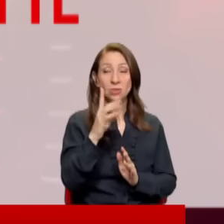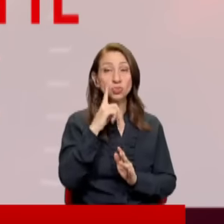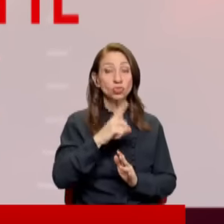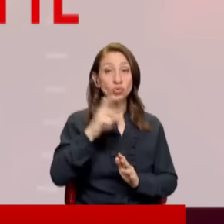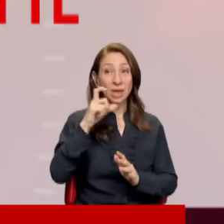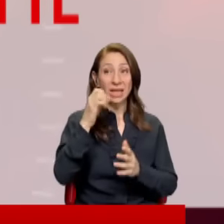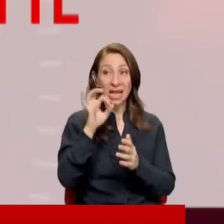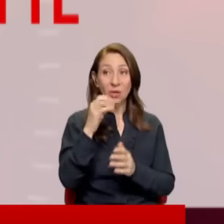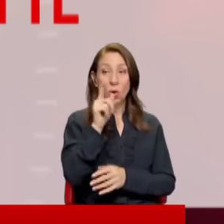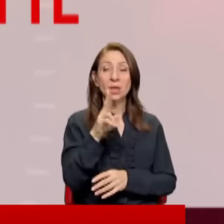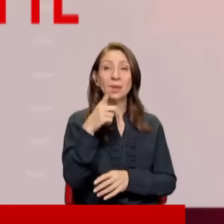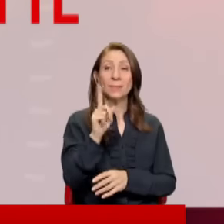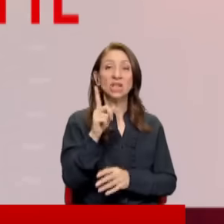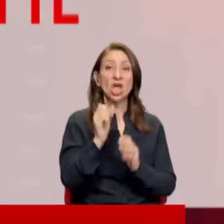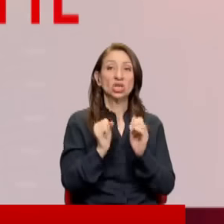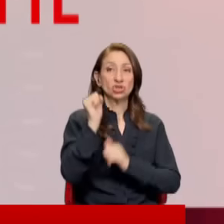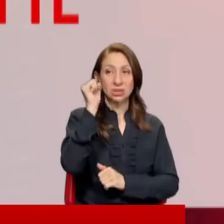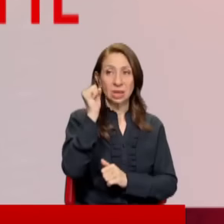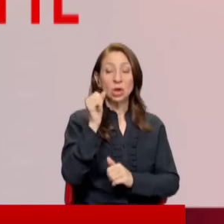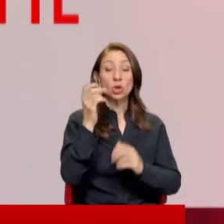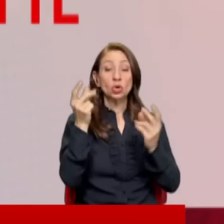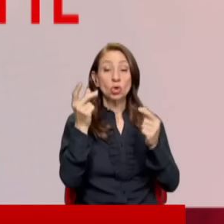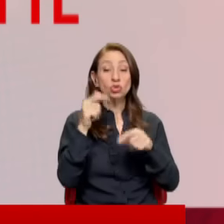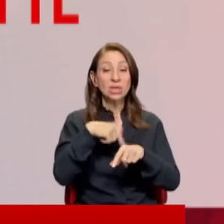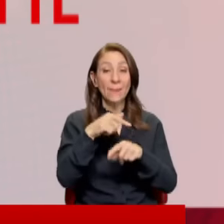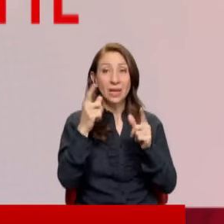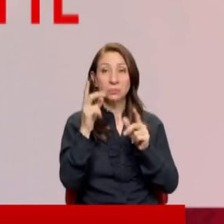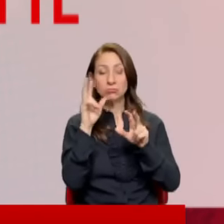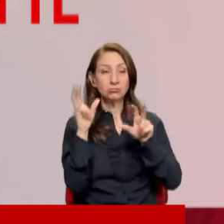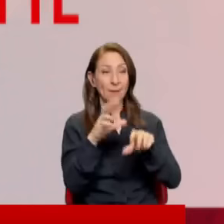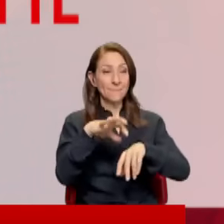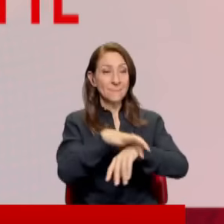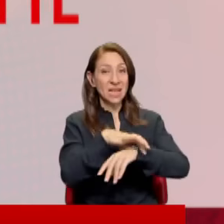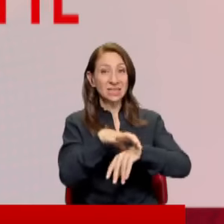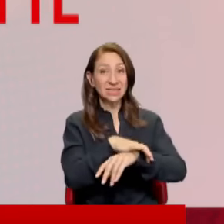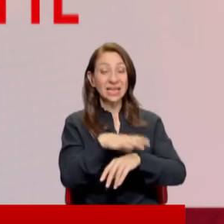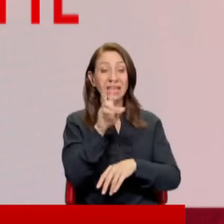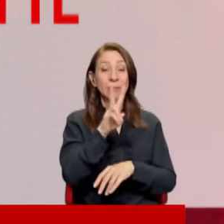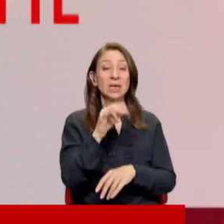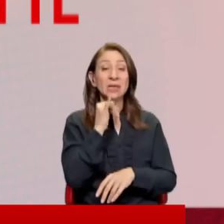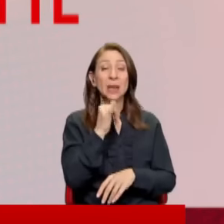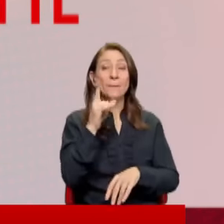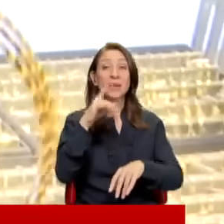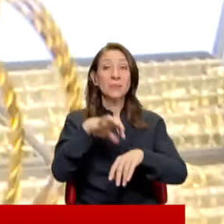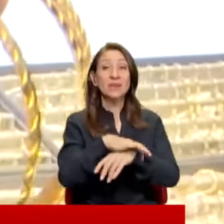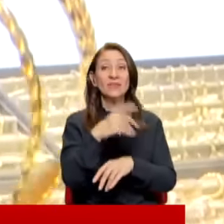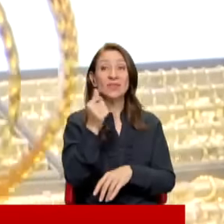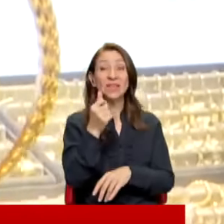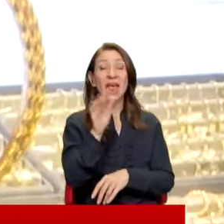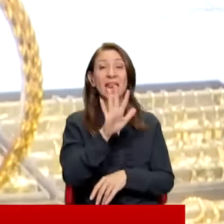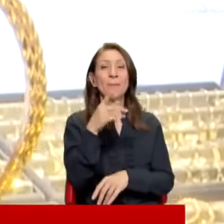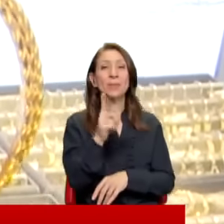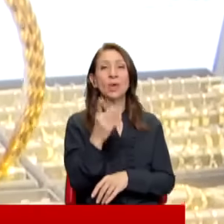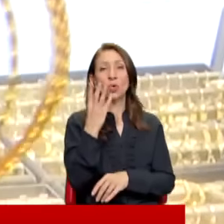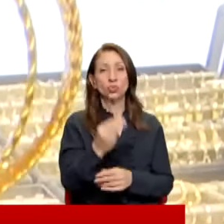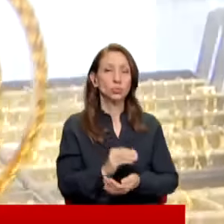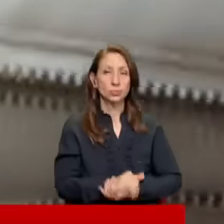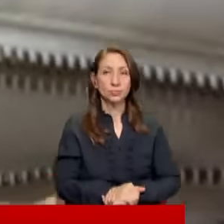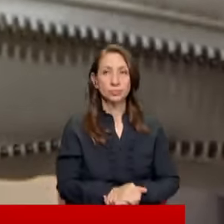Cumhuriyet altını 17.000 liraya çıktı düğün sezonunda gözler bileziklerde 20 gram bileziğin fiyatı 50.000